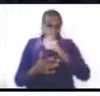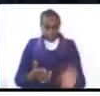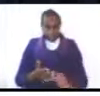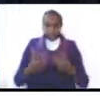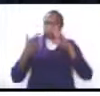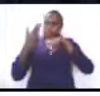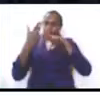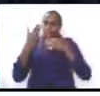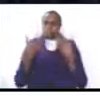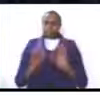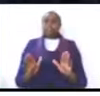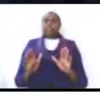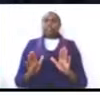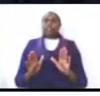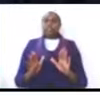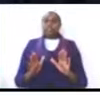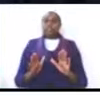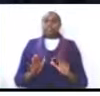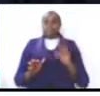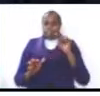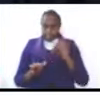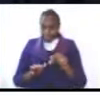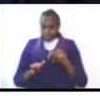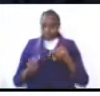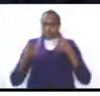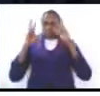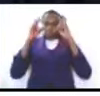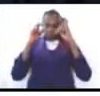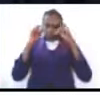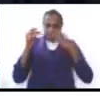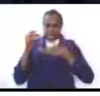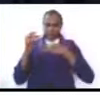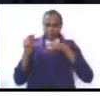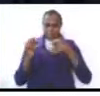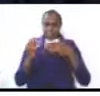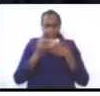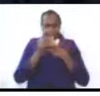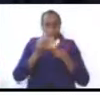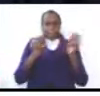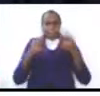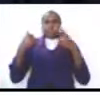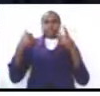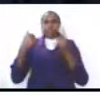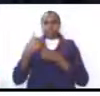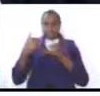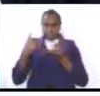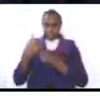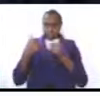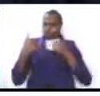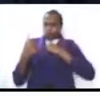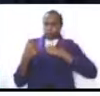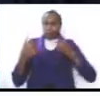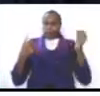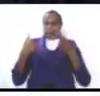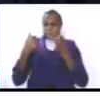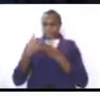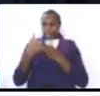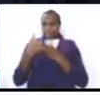somo na ambayo ndio imekuwa mada yetu mwezi huu wa August,